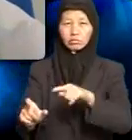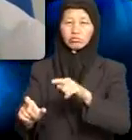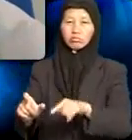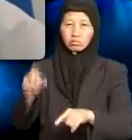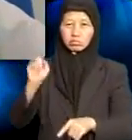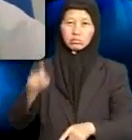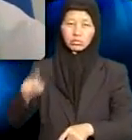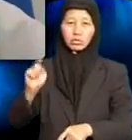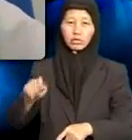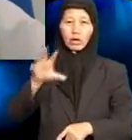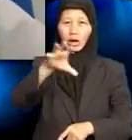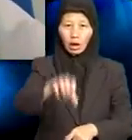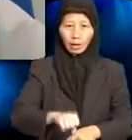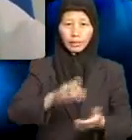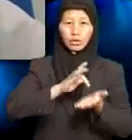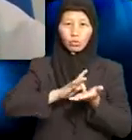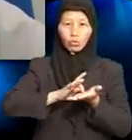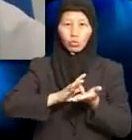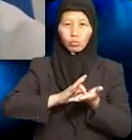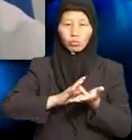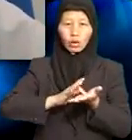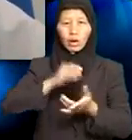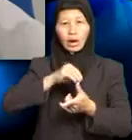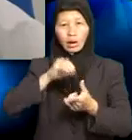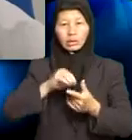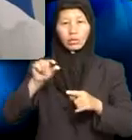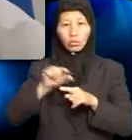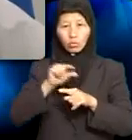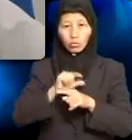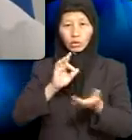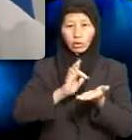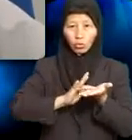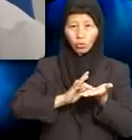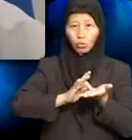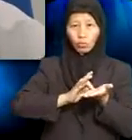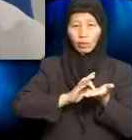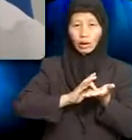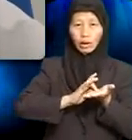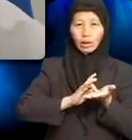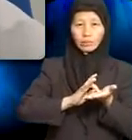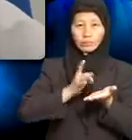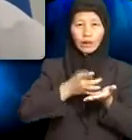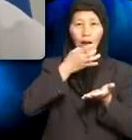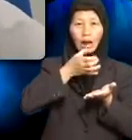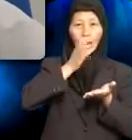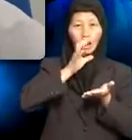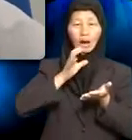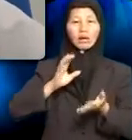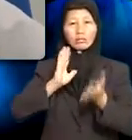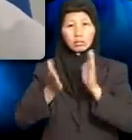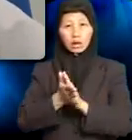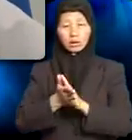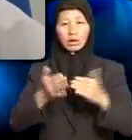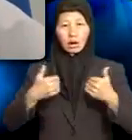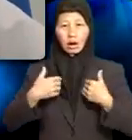terpaksa mengambil ubat-ubatan tertentu ataupun menggunakan ubat-ubatan tertentu yang mungkin akan menyebabkan